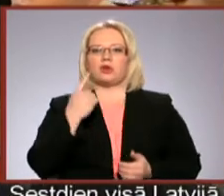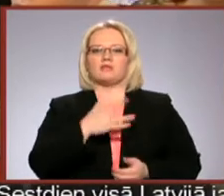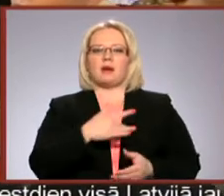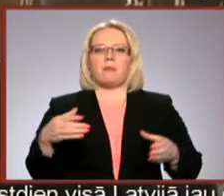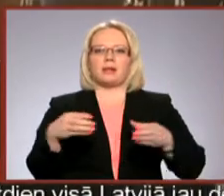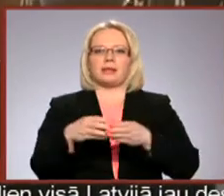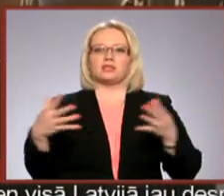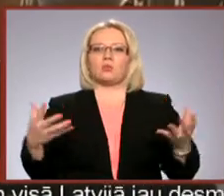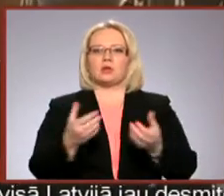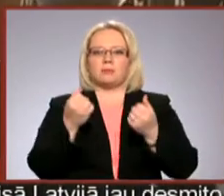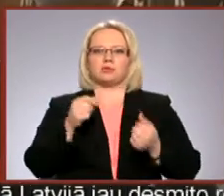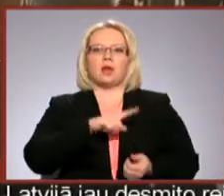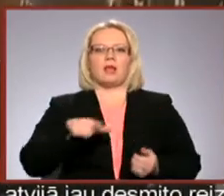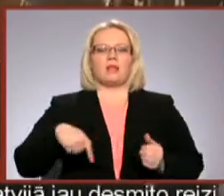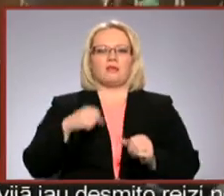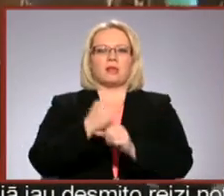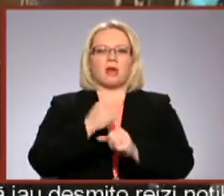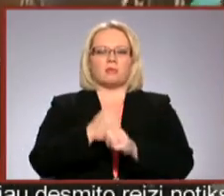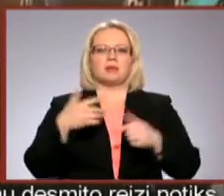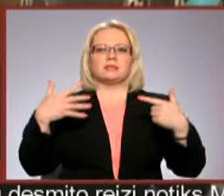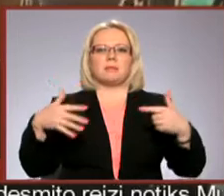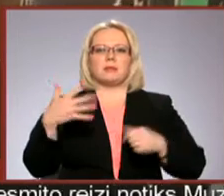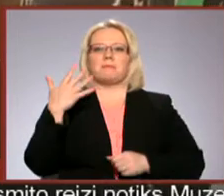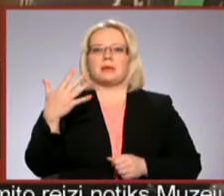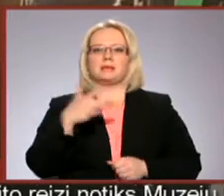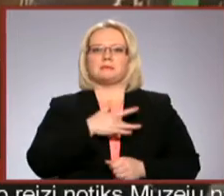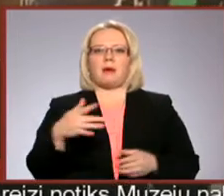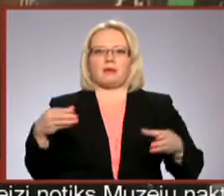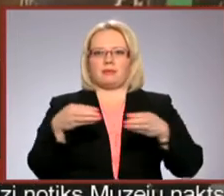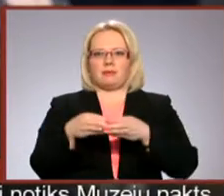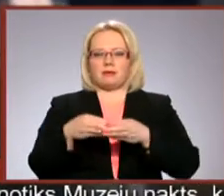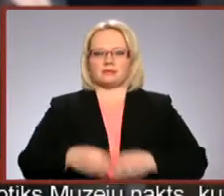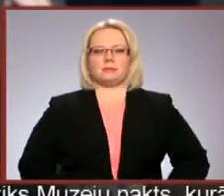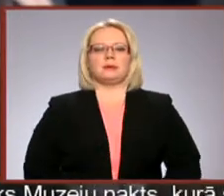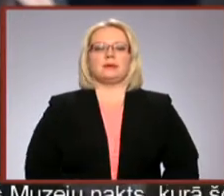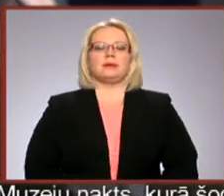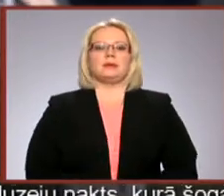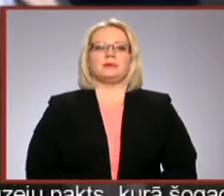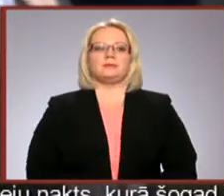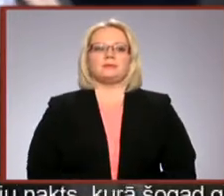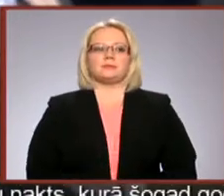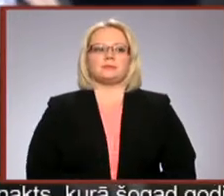partijas nodibināšanu Latvijā darbojas jau 75 partijas. Madara Līcīte, Māris Jurgensons, Latvijas televīzija.